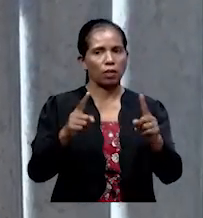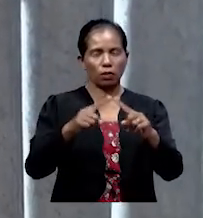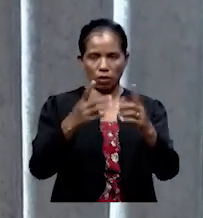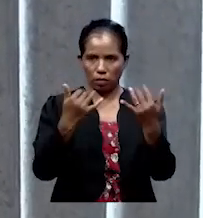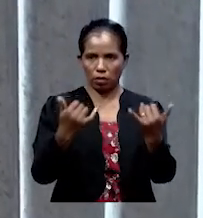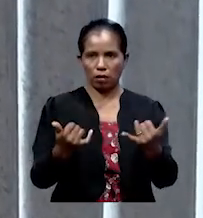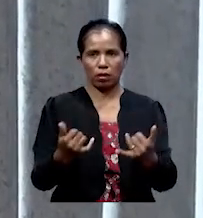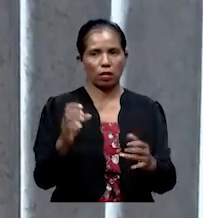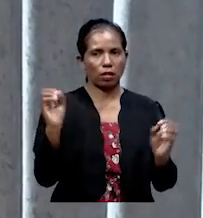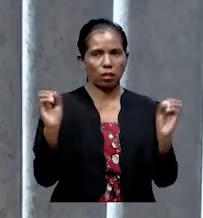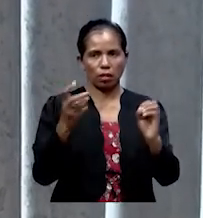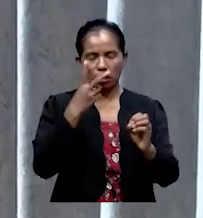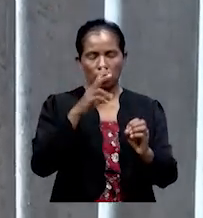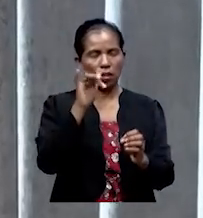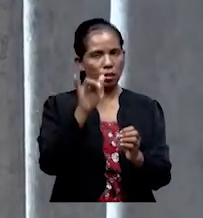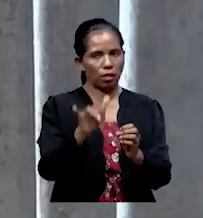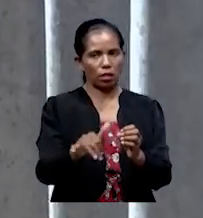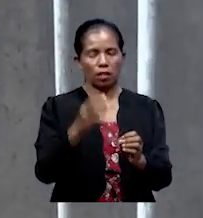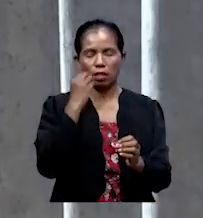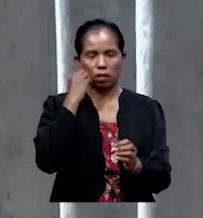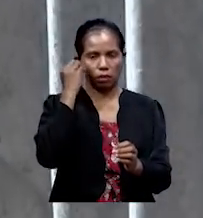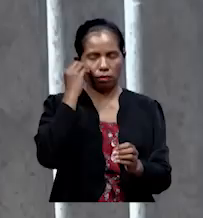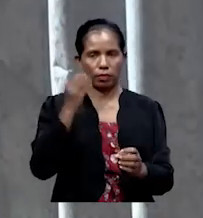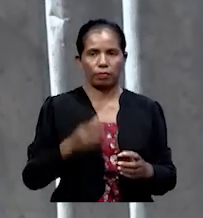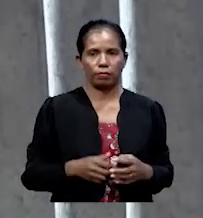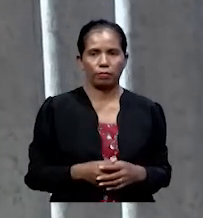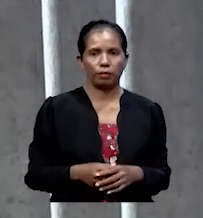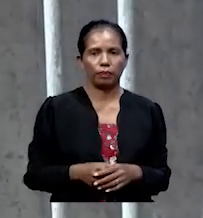loron, lian halerik ne hela de te umalaran.